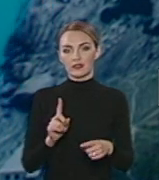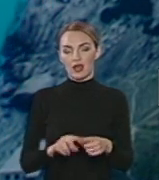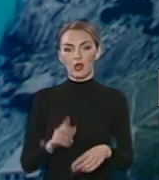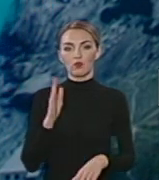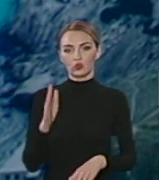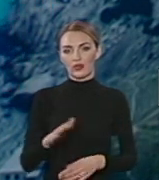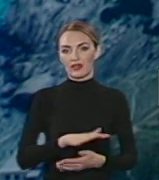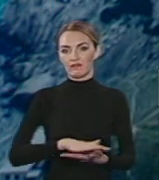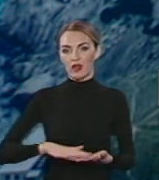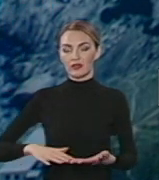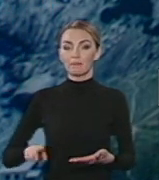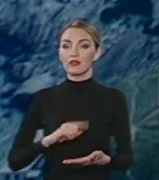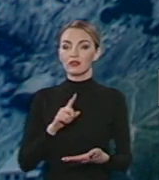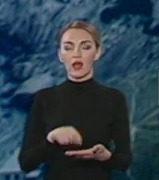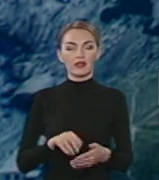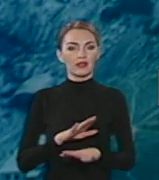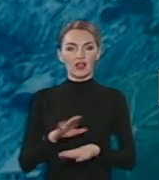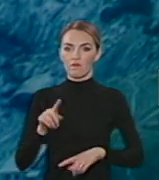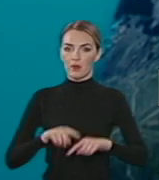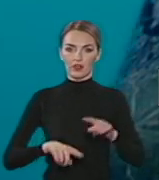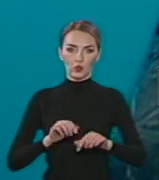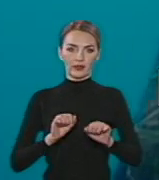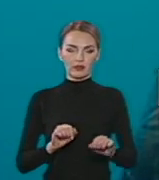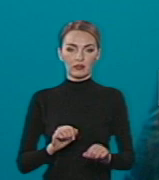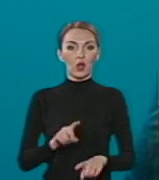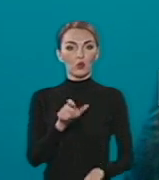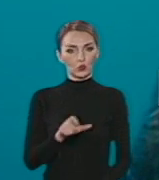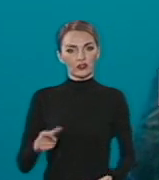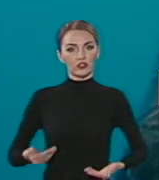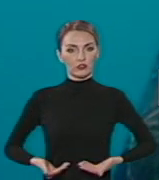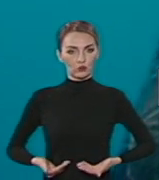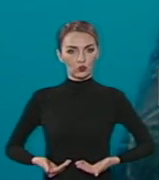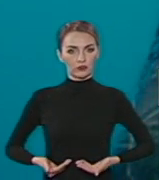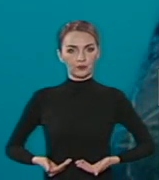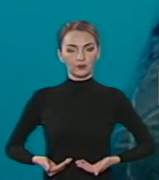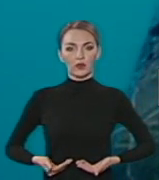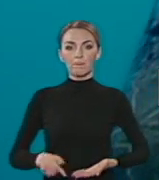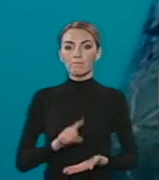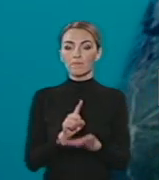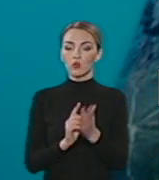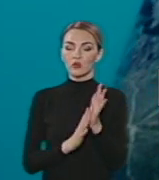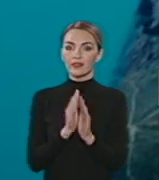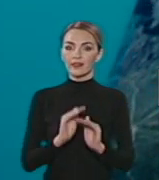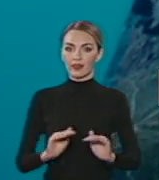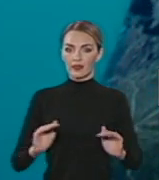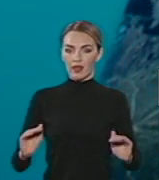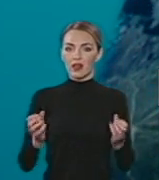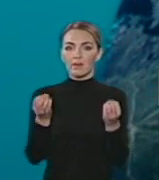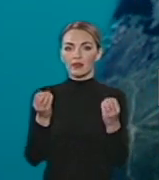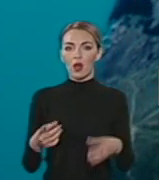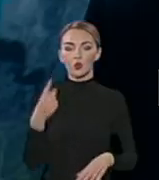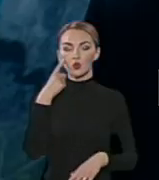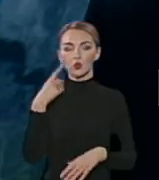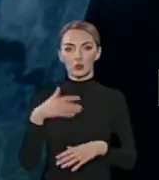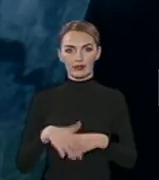тривати? І питання тут навіть не в патріотизмі, а в тому, що люди живуть, вони мають ростити дітей, вони мають просто елементарно